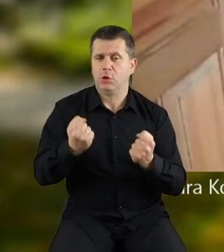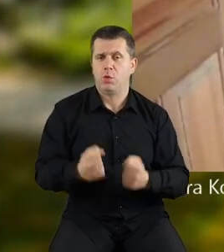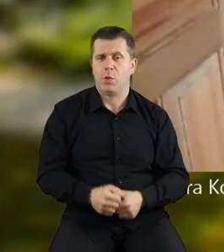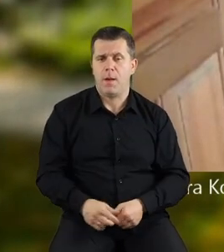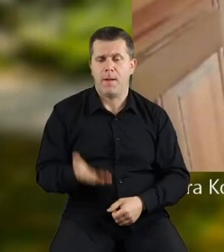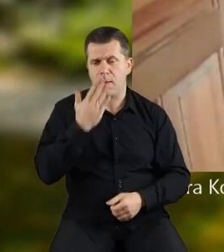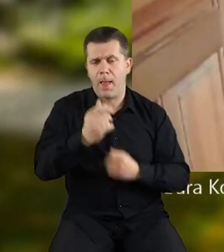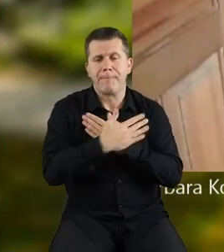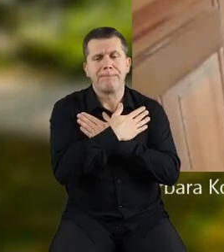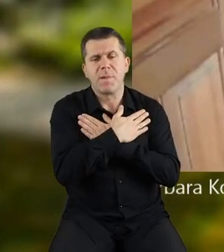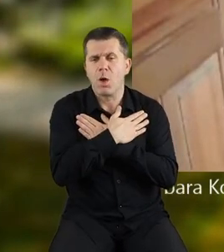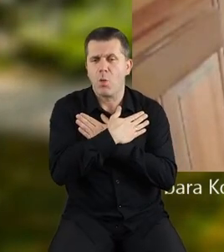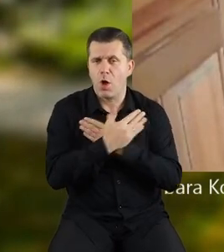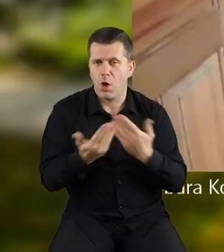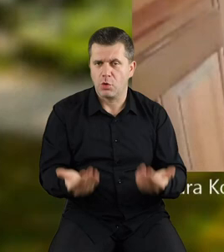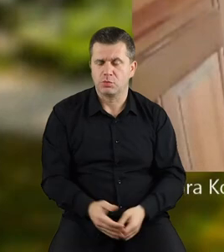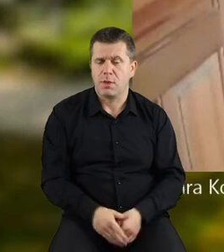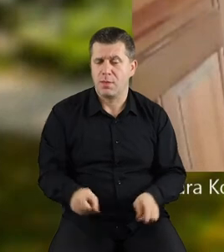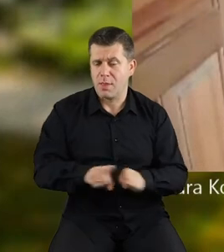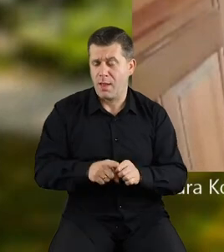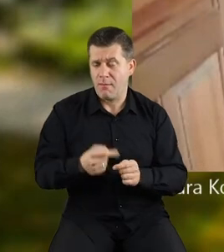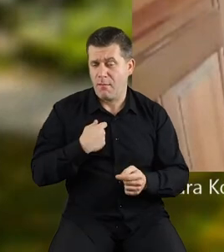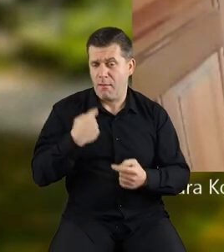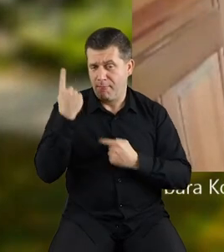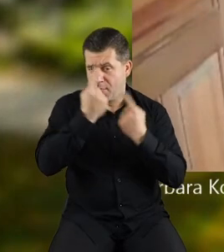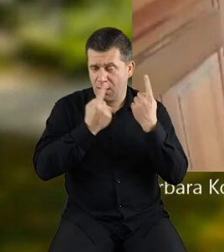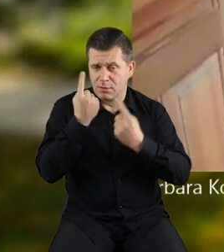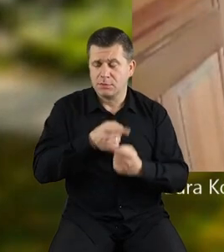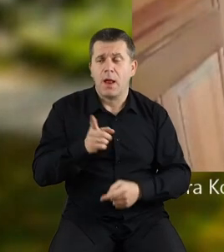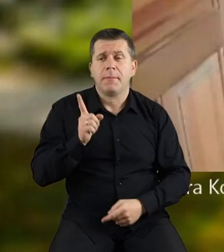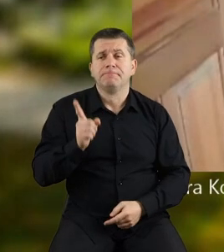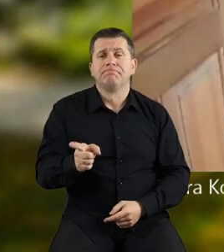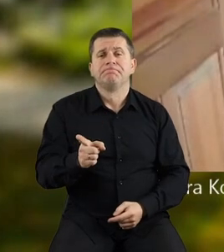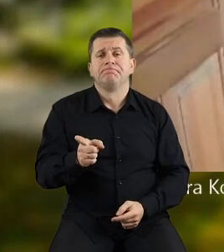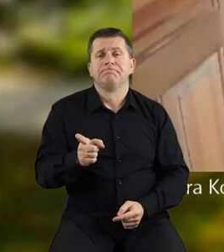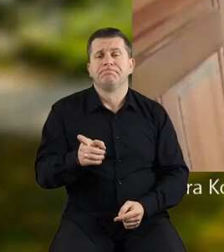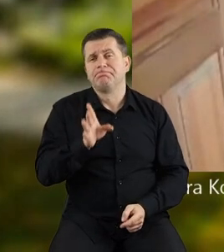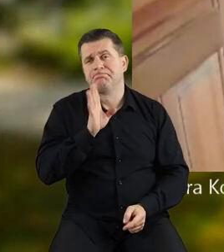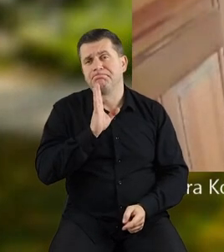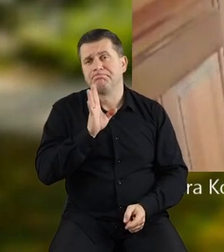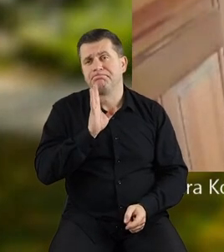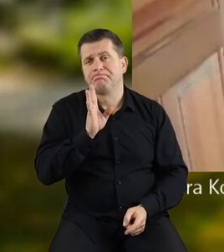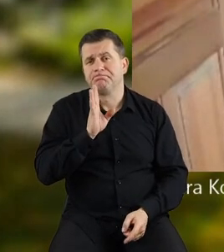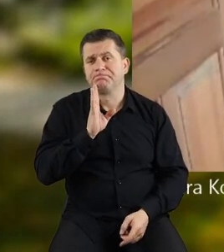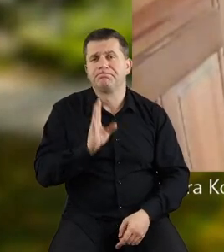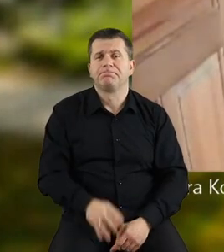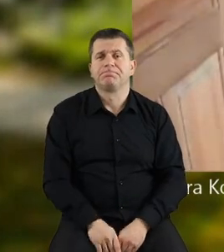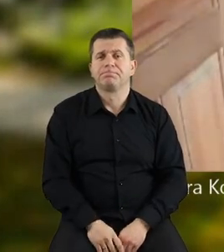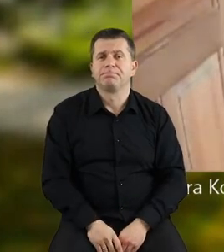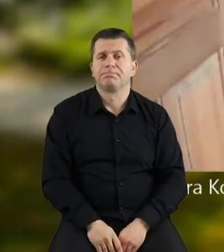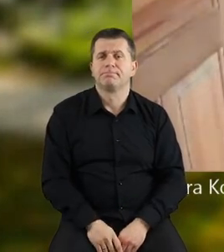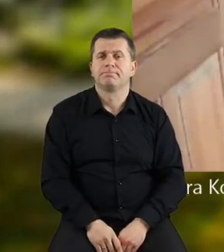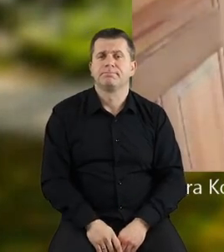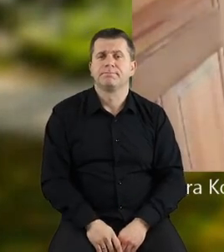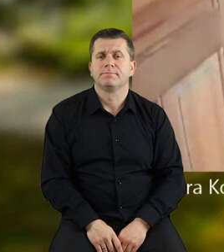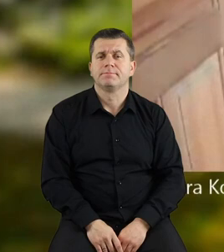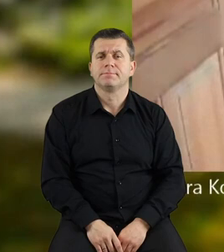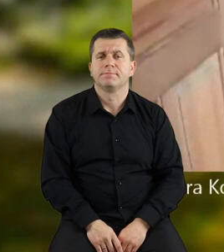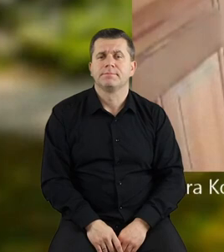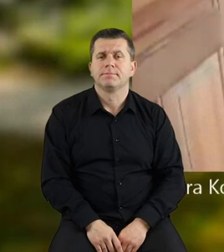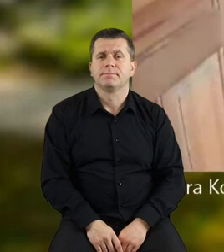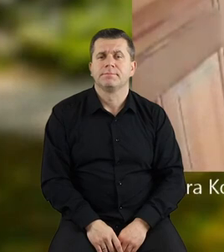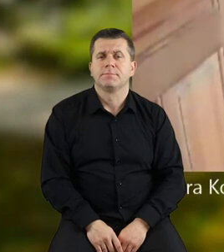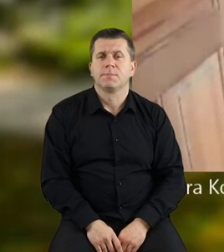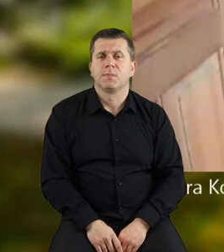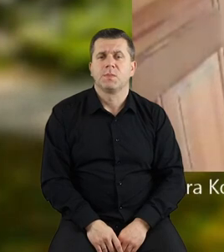siłą, miłością i myślę takim właśnie rodzajem